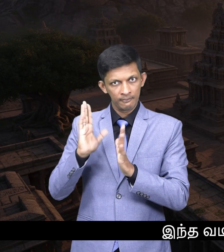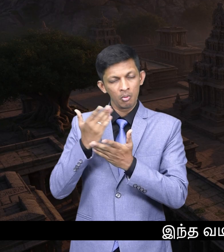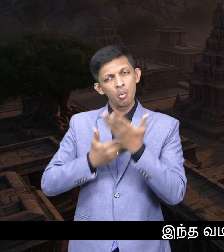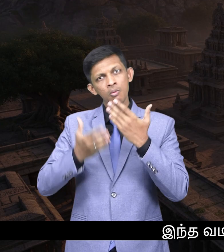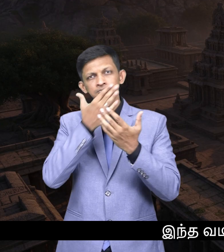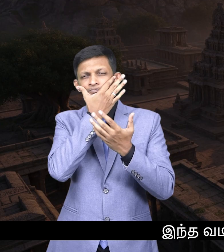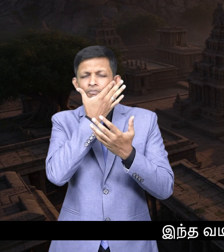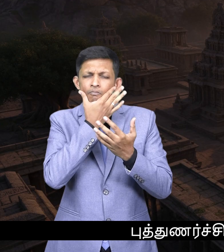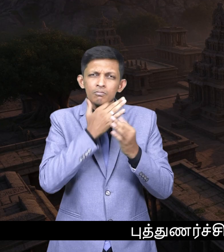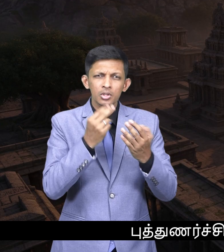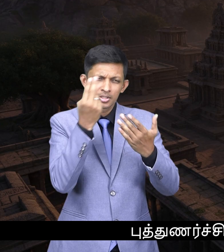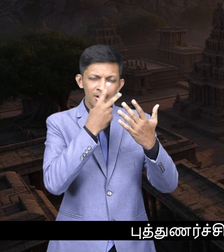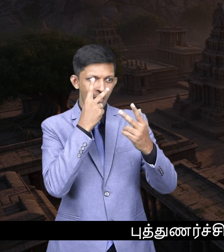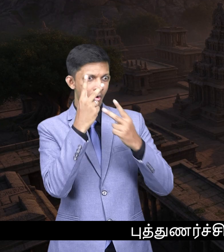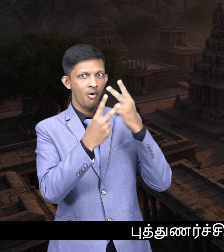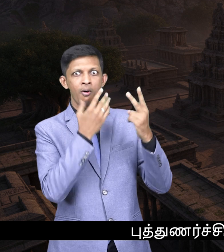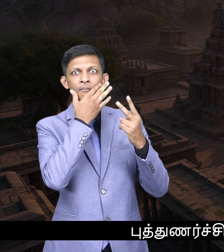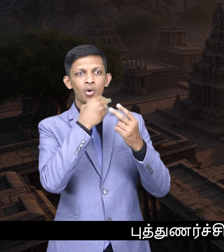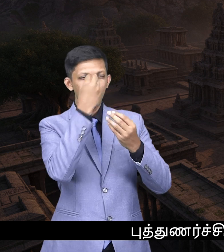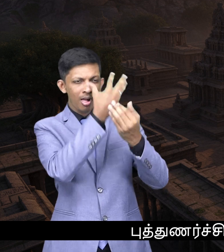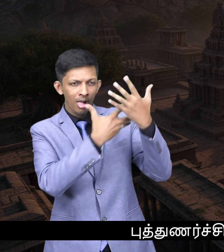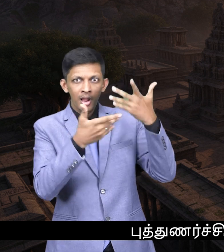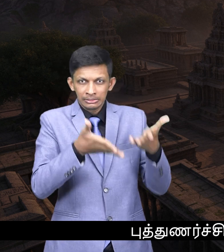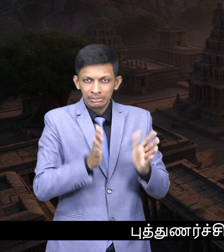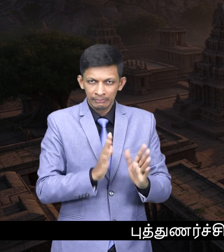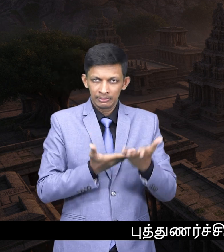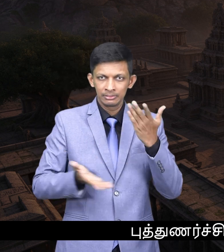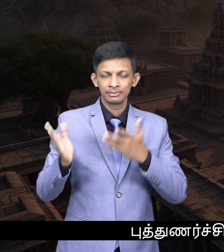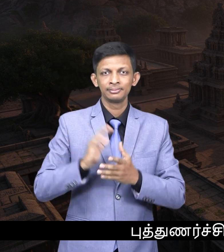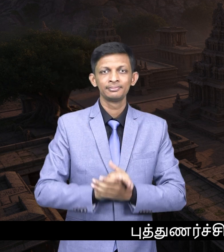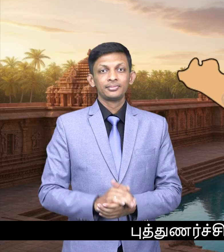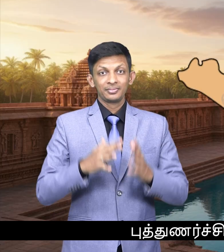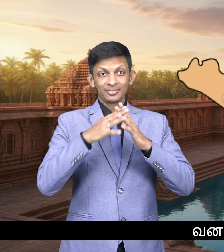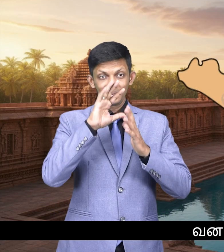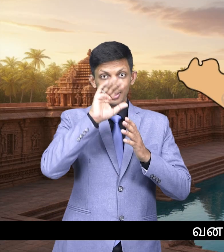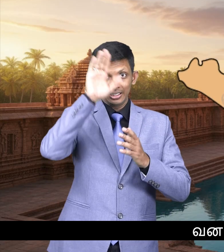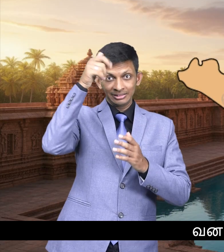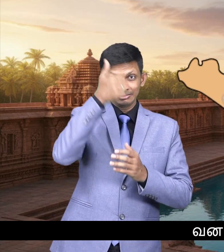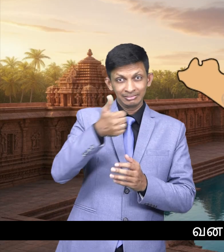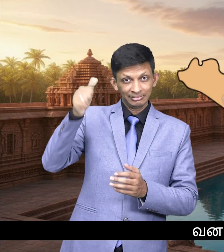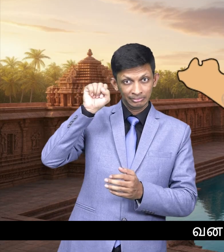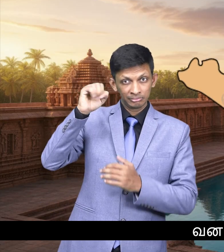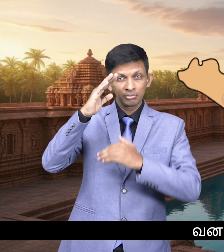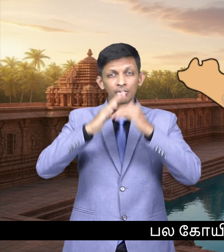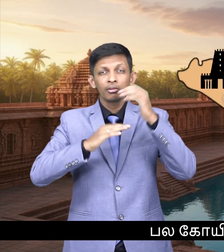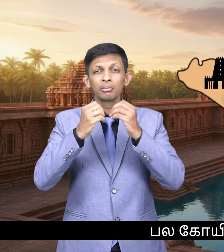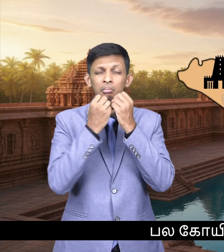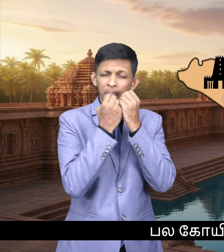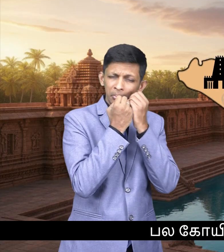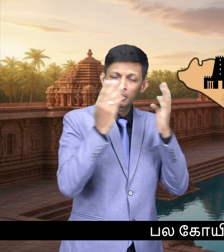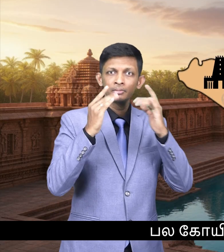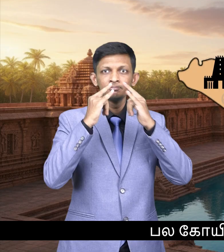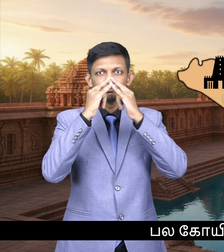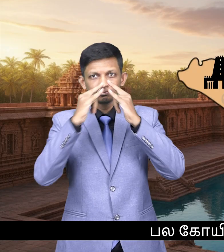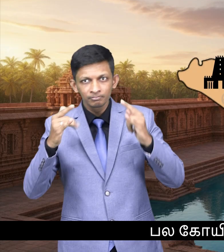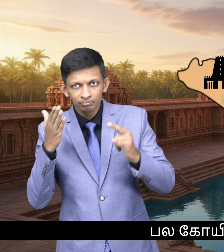இந்த வடிவமைப்புகள் இன்றும் புத்துணர்ச்சியுடன் காணப்படுகின்றன. வனப்பருத்தி மன்னர்கள் பல